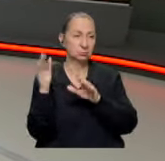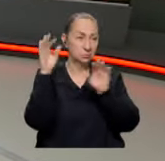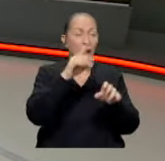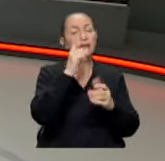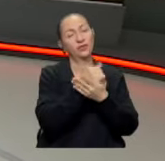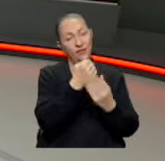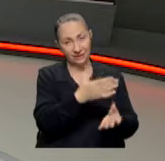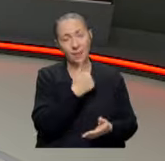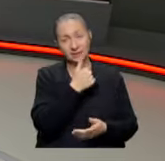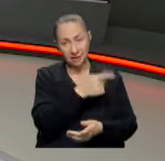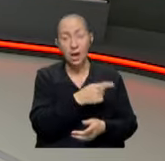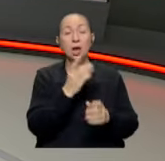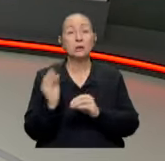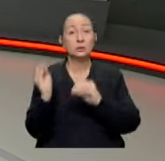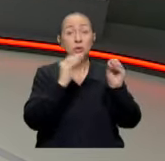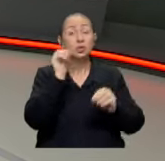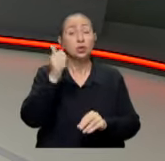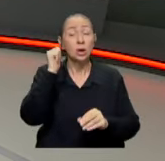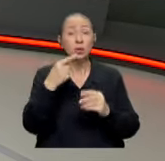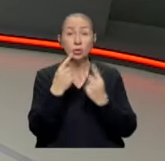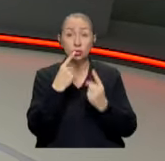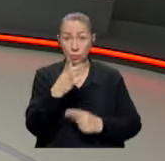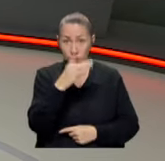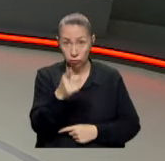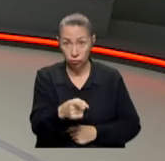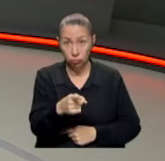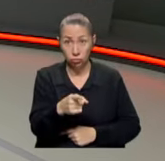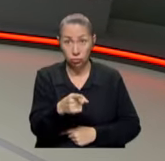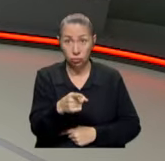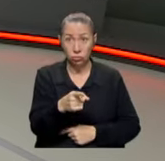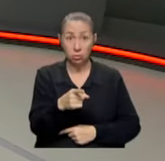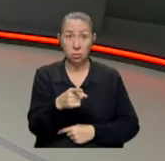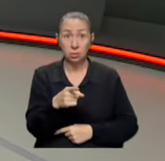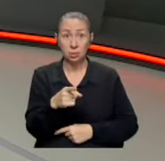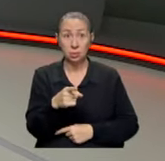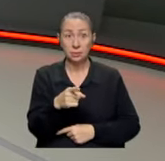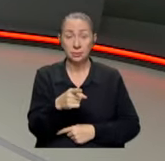versin, götürülmesi günlerdir konuşuluyor biliyorsunuz.